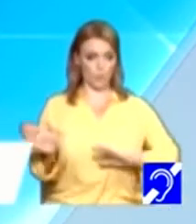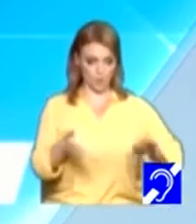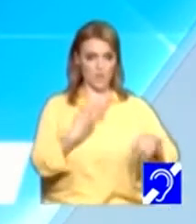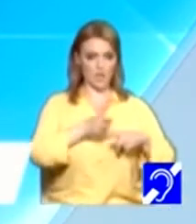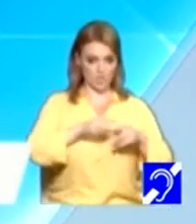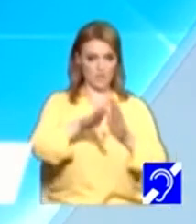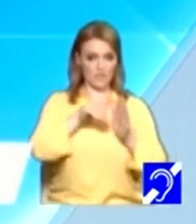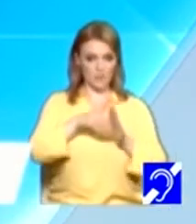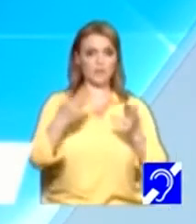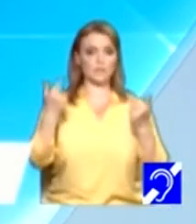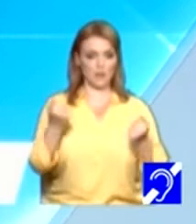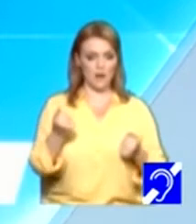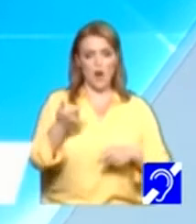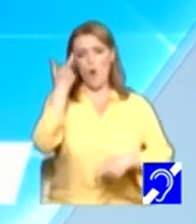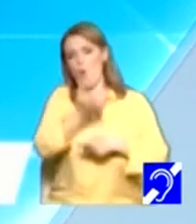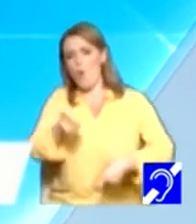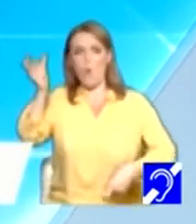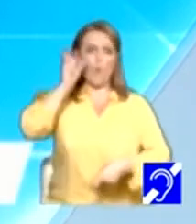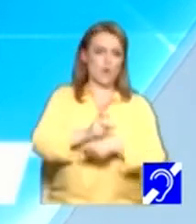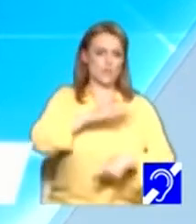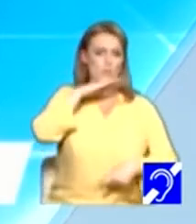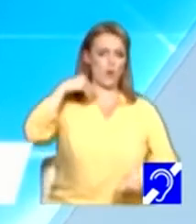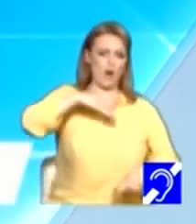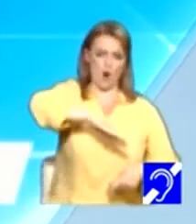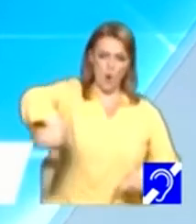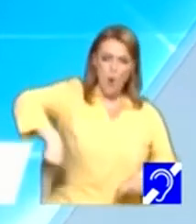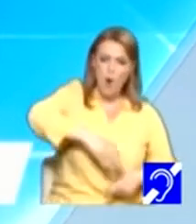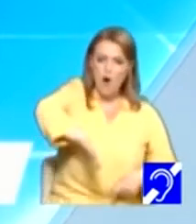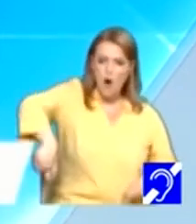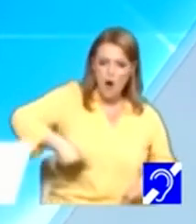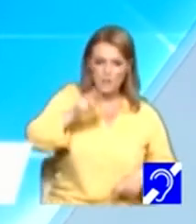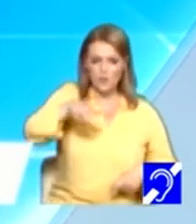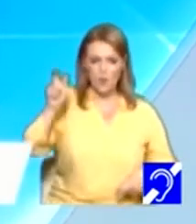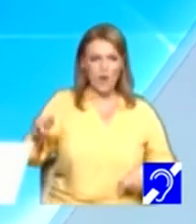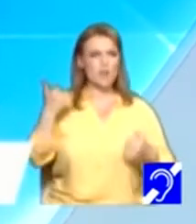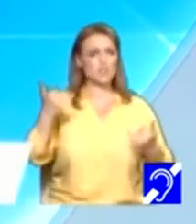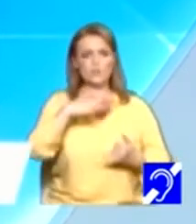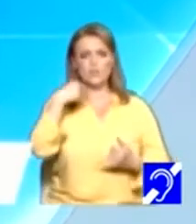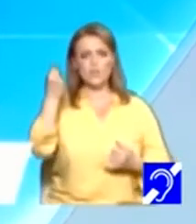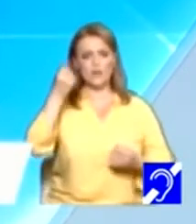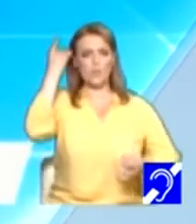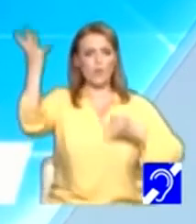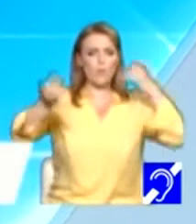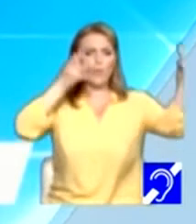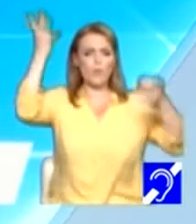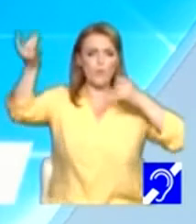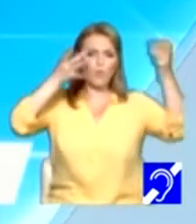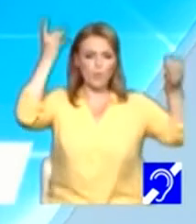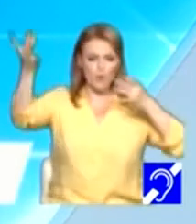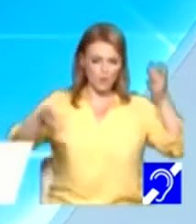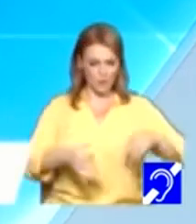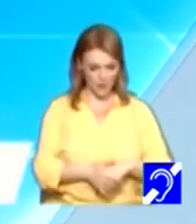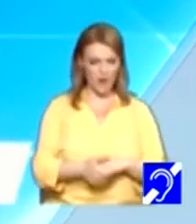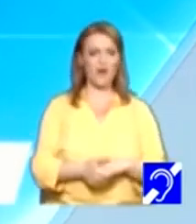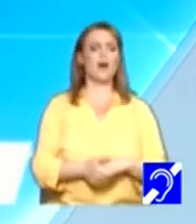spun de ce. Foarte mulți hoți care acum aruncă miliarde de lei sau zeci de milioane de euro în alegerile astea, ei n-au să ajungă